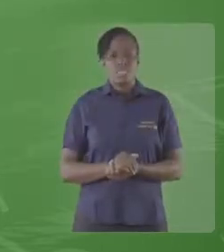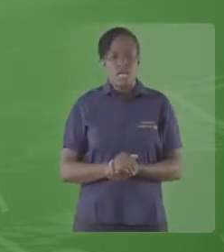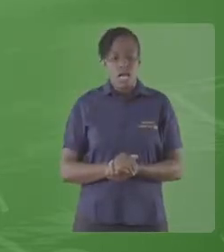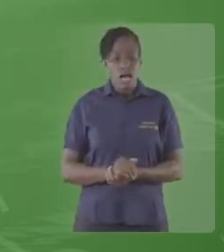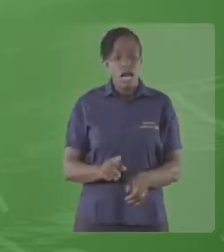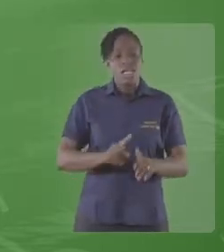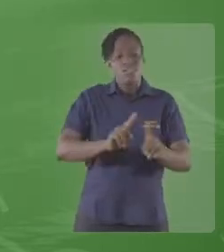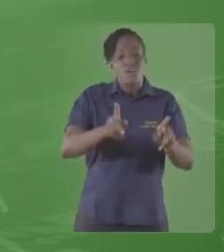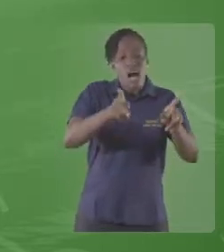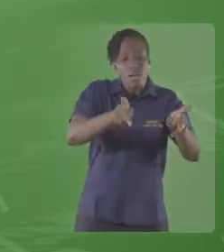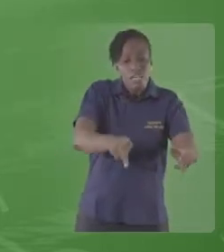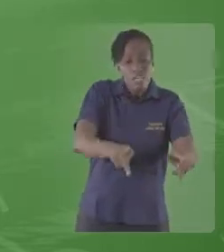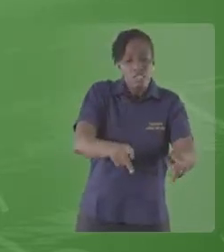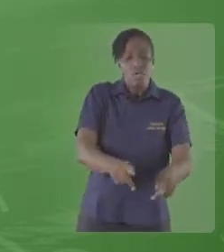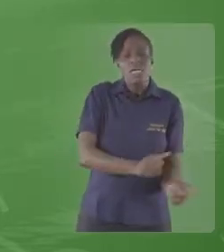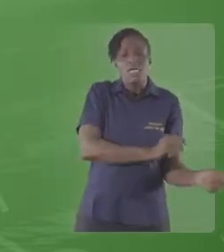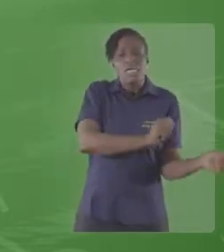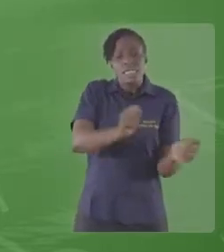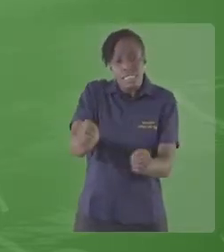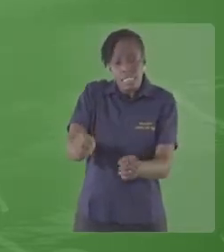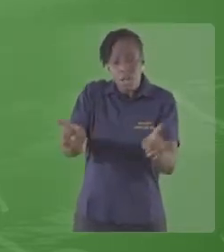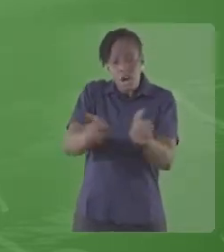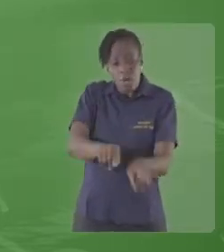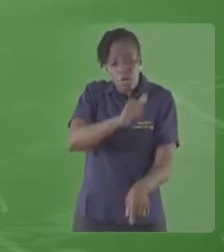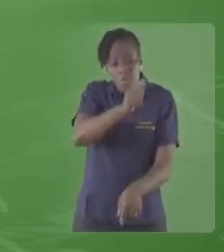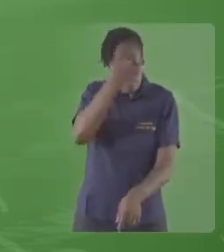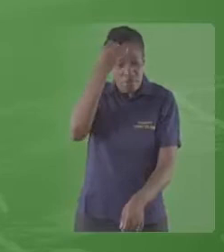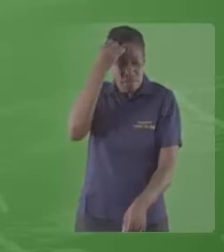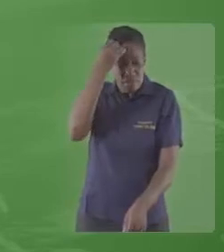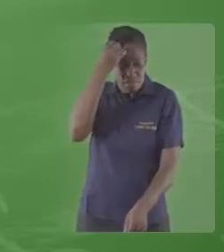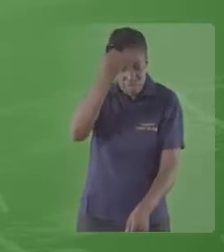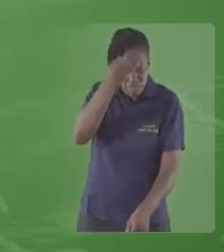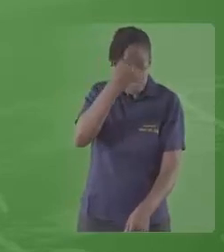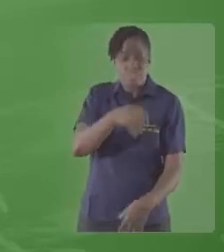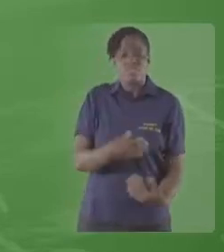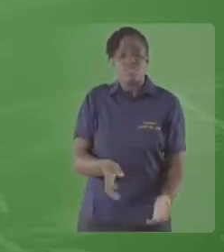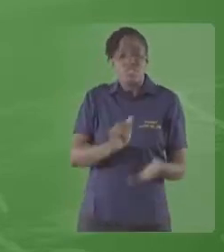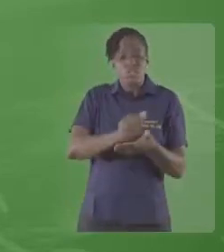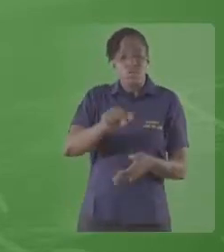Il rapporte à sa façon ce qu'a dit Amina. Très bien.